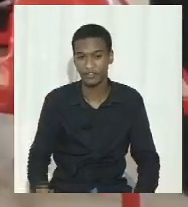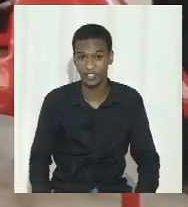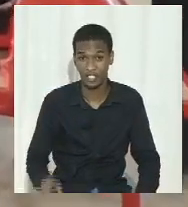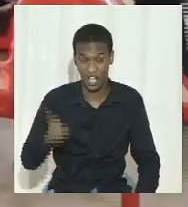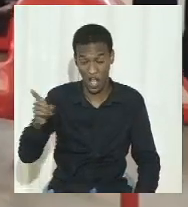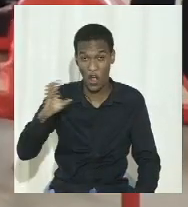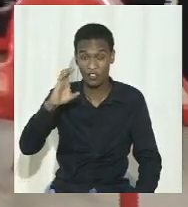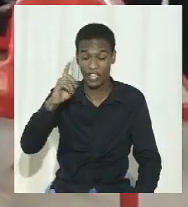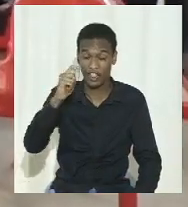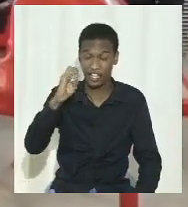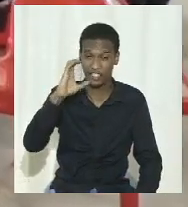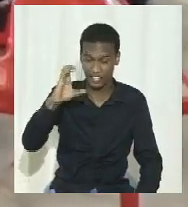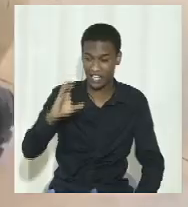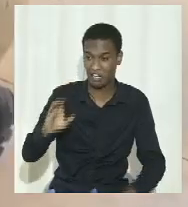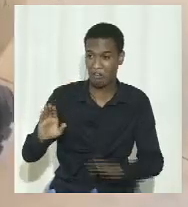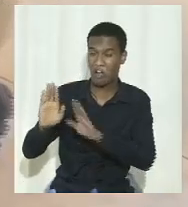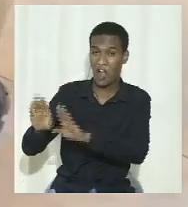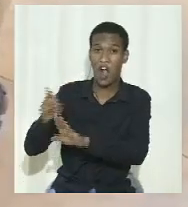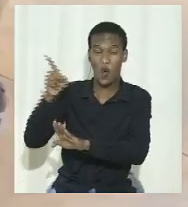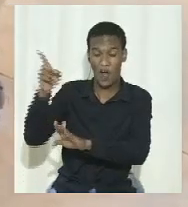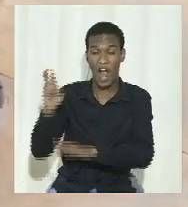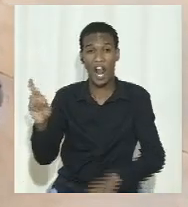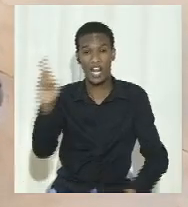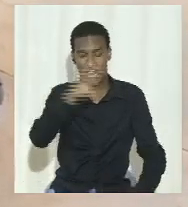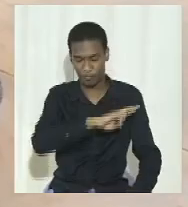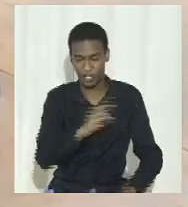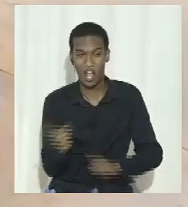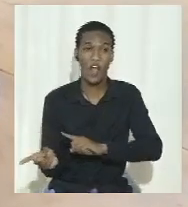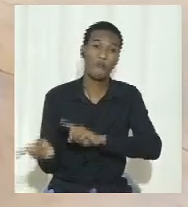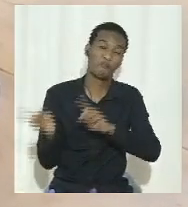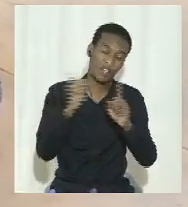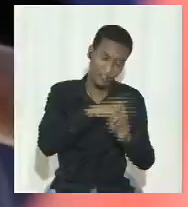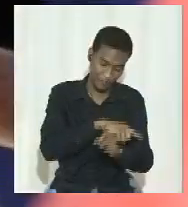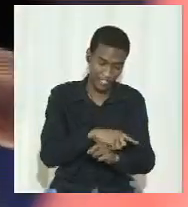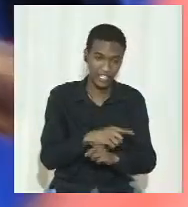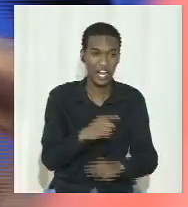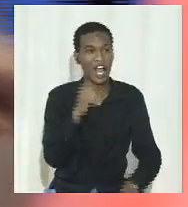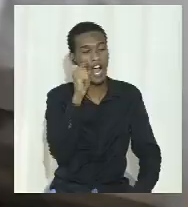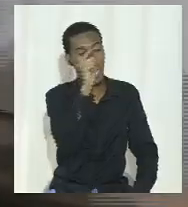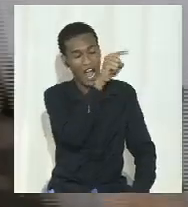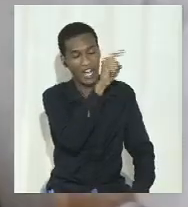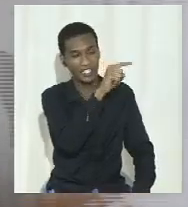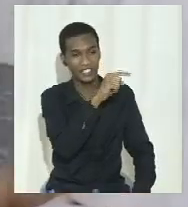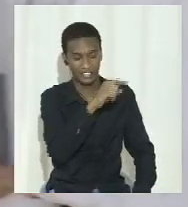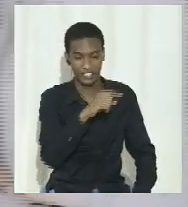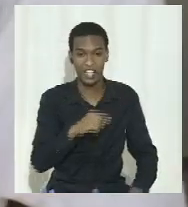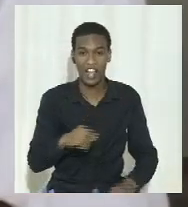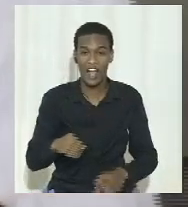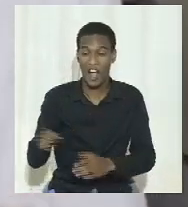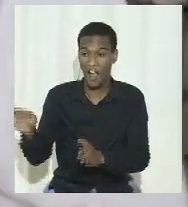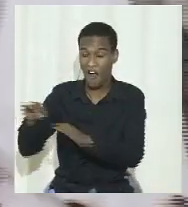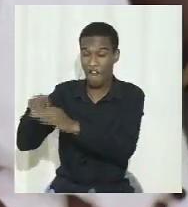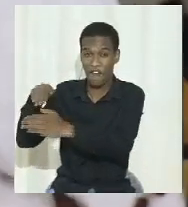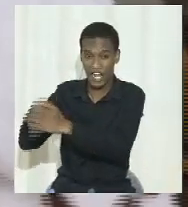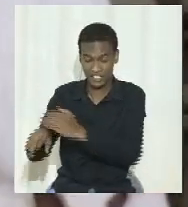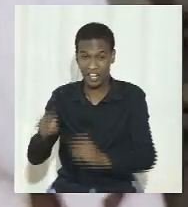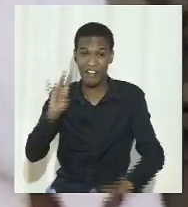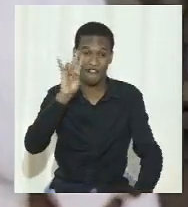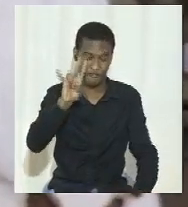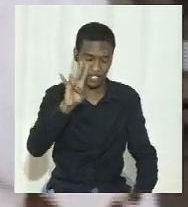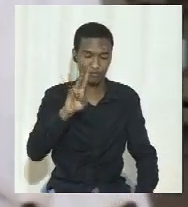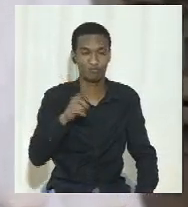lycée teknika Larobia dia nafindra any ampasampito no mianatra ireo kilasy 3e année. Eny